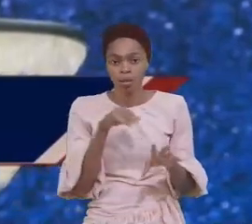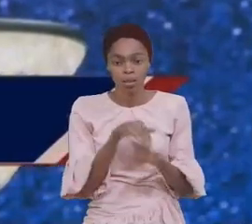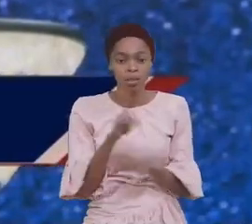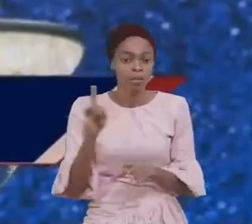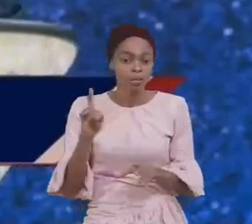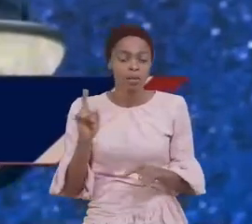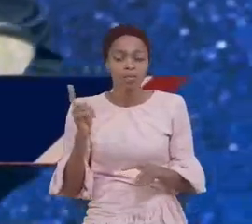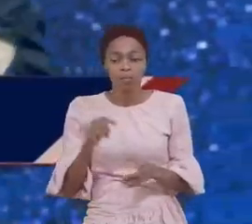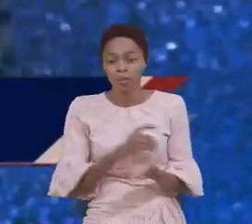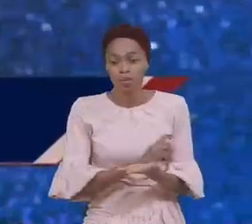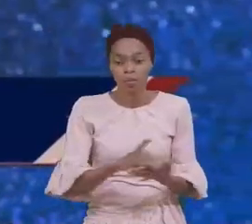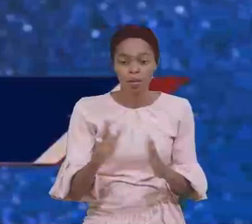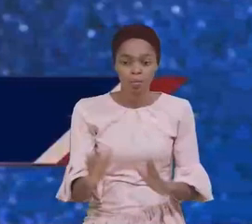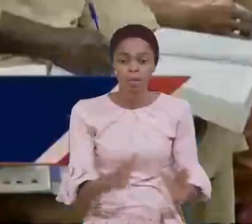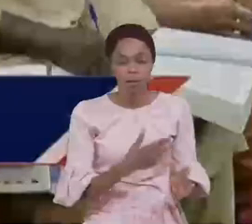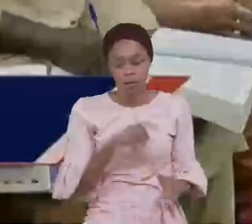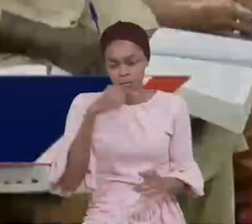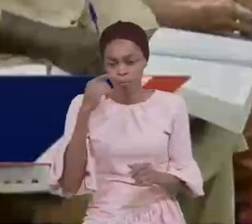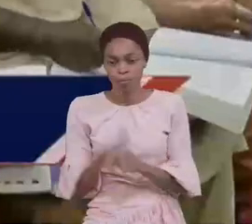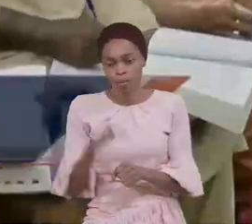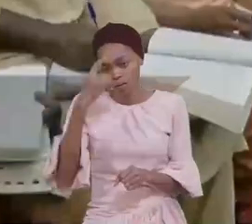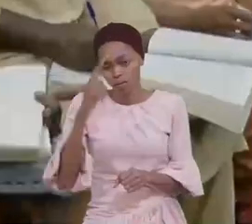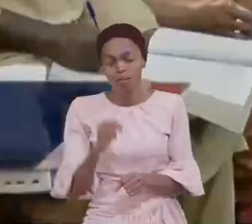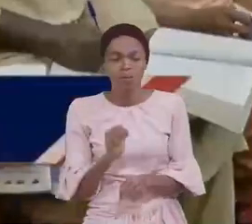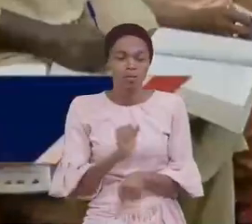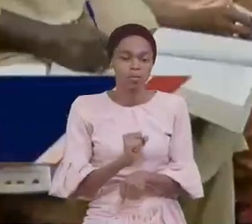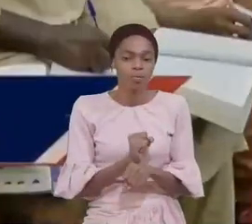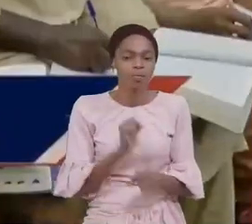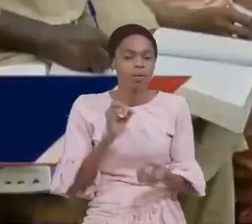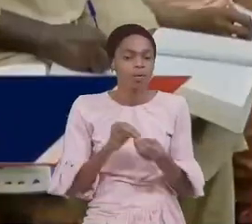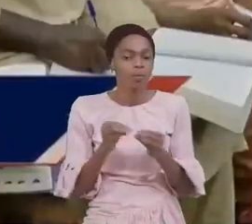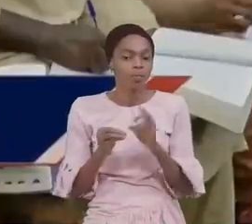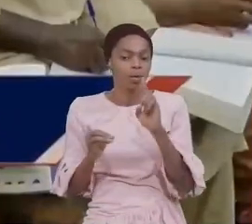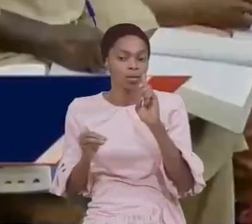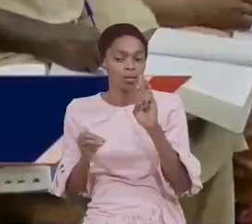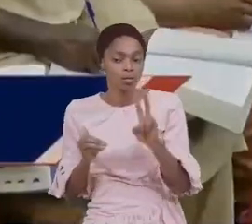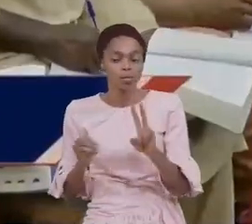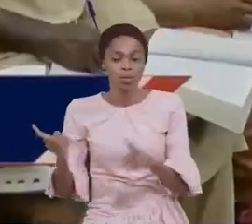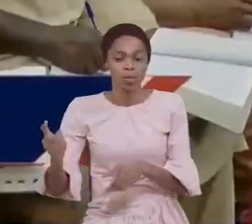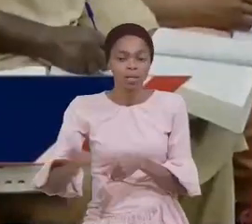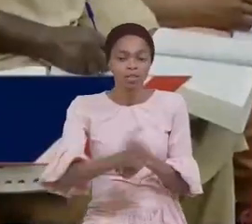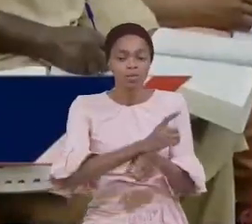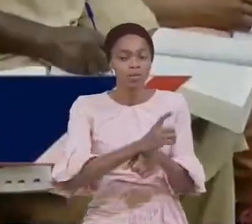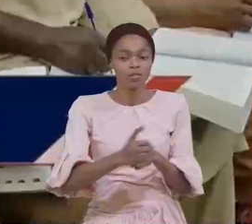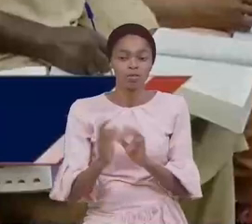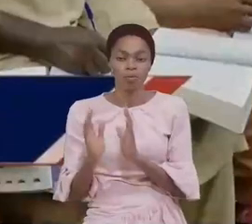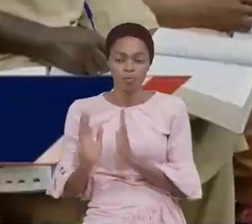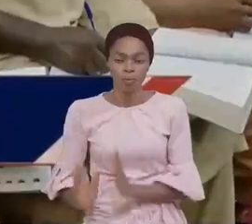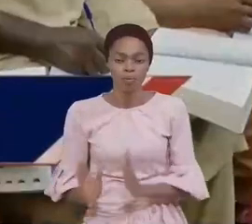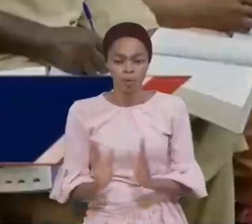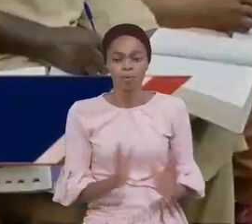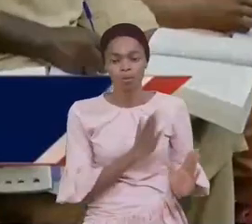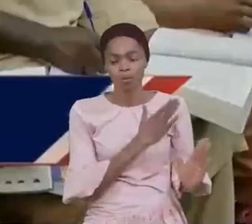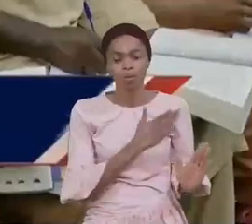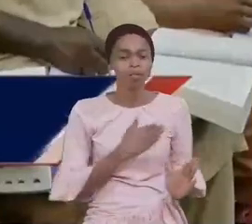promesse divin pour les commissionnés. 2, nous allons voir la préparation, leur